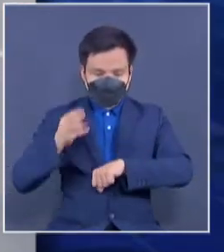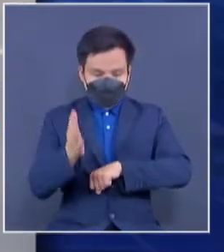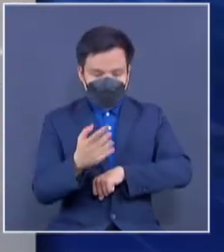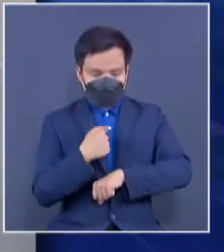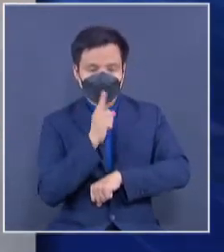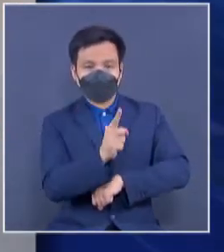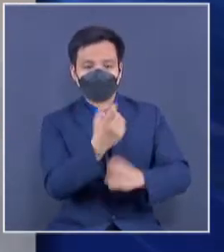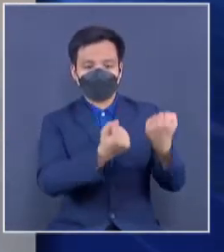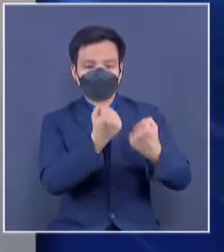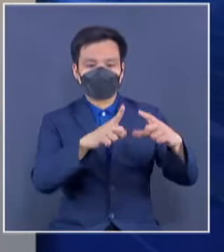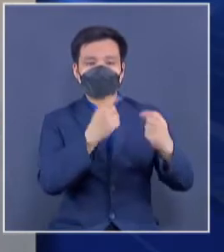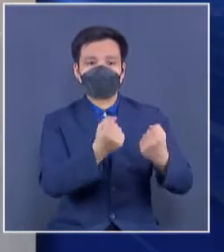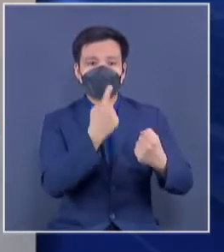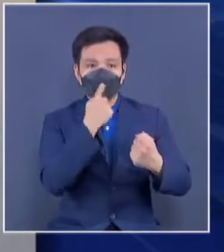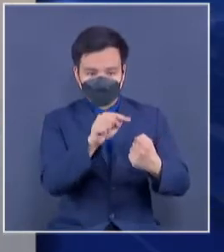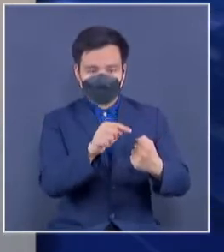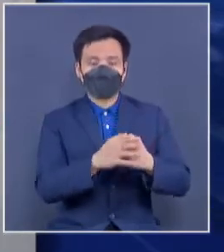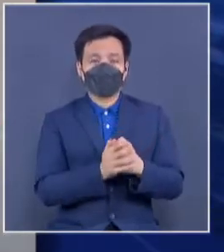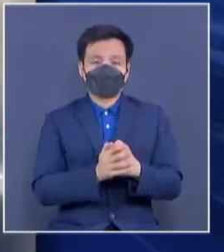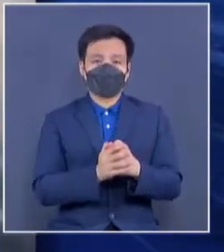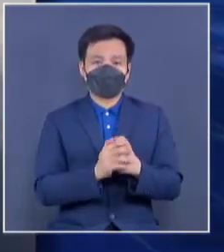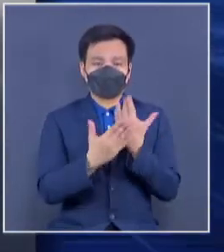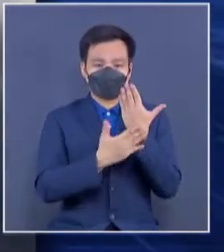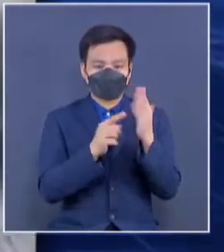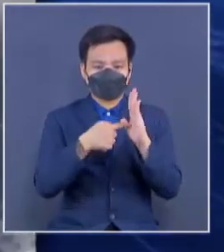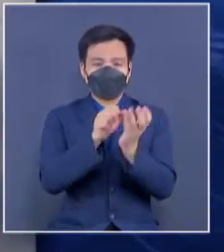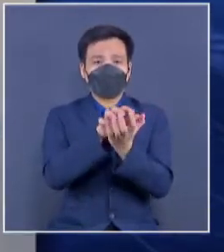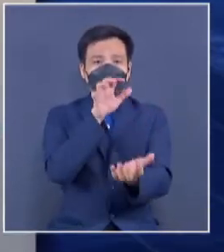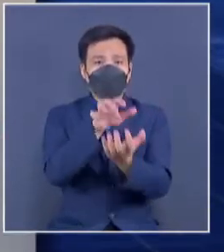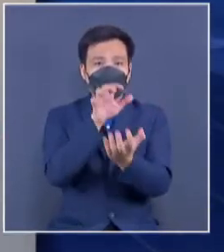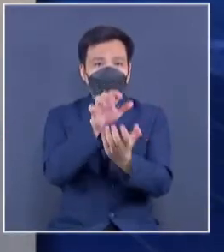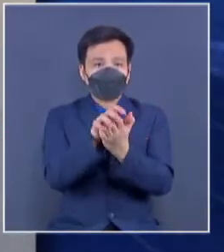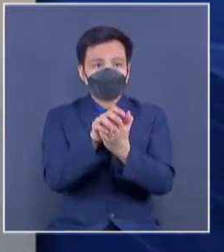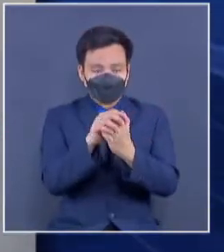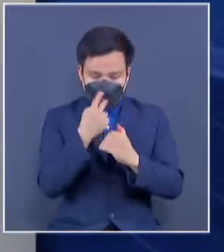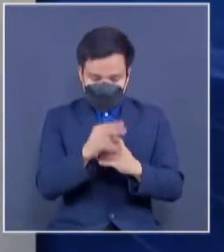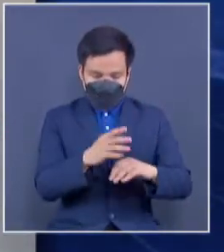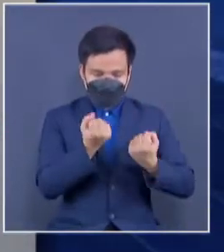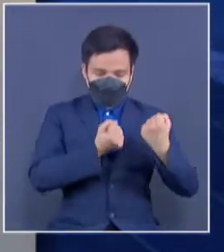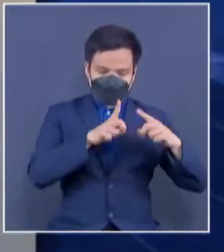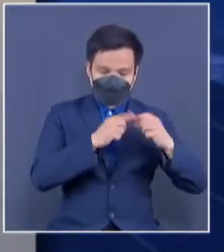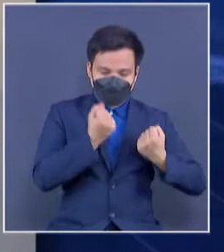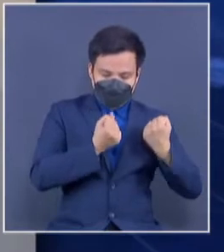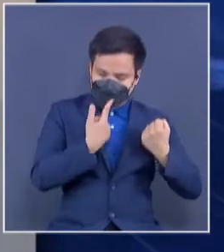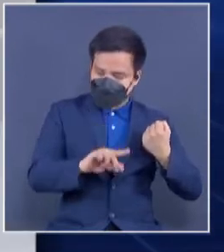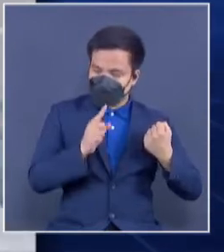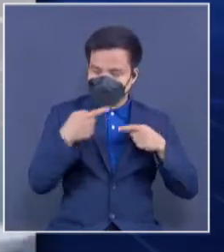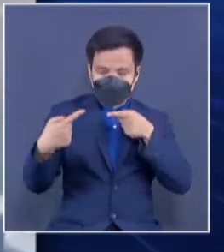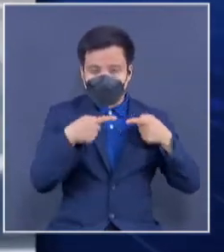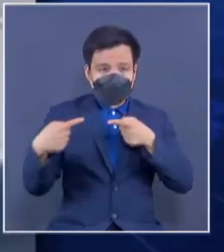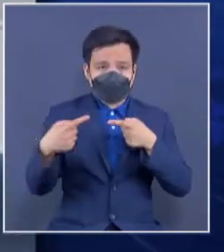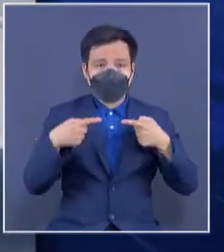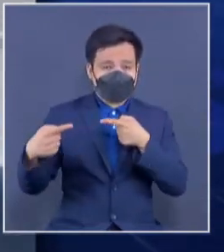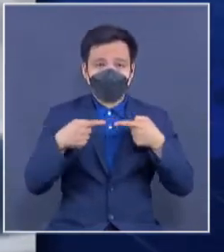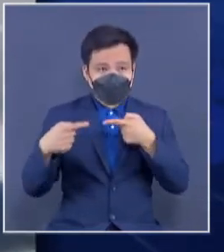ครับไปจอดกีดขวางอยู่ที่หน้าจอยกิ่งแก้ว 37ที่สมุทรปราการนะครับจากนั้นโชเฟอร์แท็กซี่เนี่ยมีปากเสียงกันแบบนี้